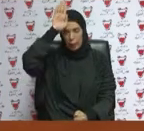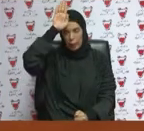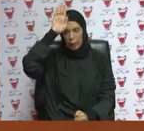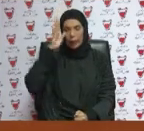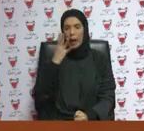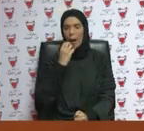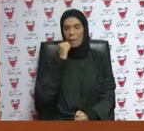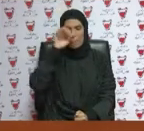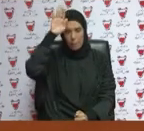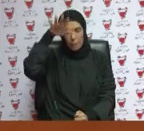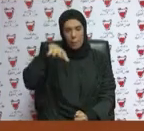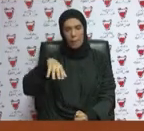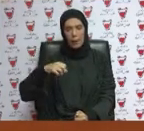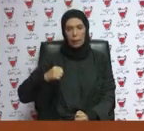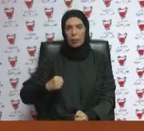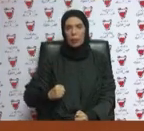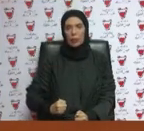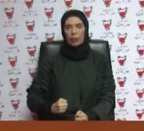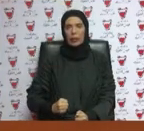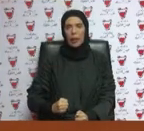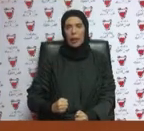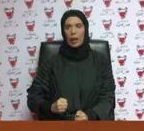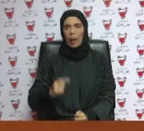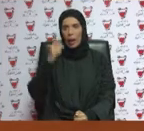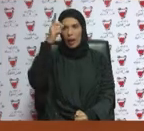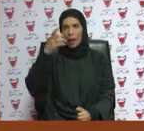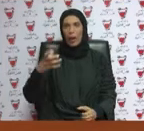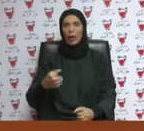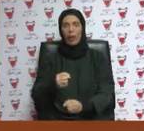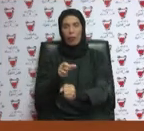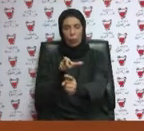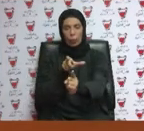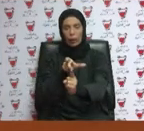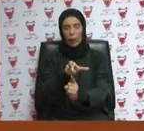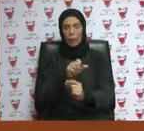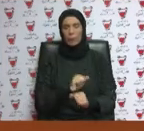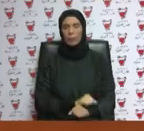عيسى آل خليفة آهل البلاد المفدى حفظه الله ورعاه،